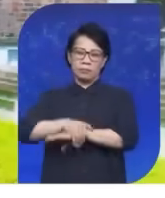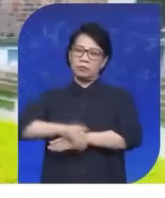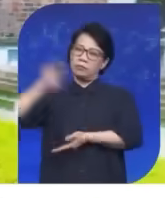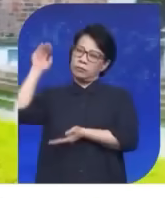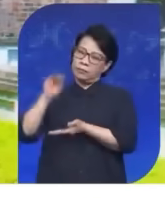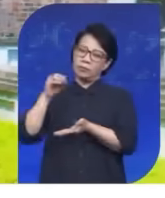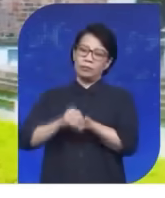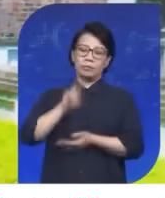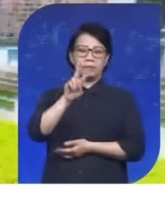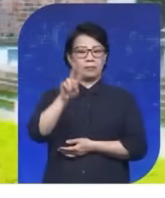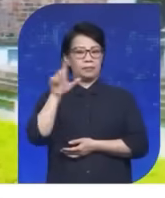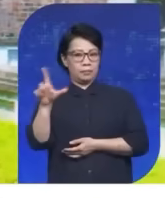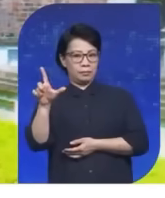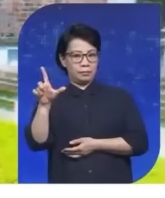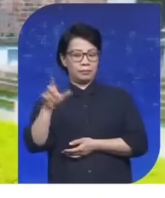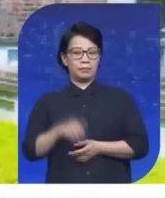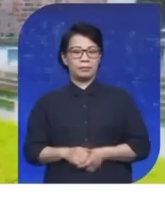độ không quá 27 độ C.